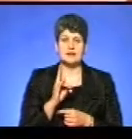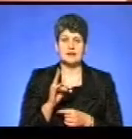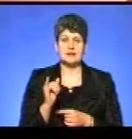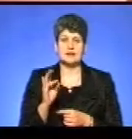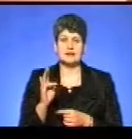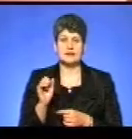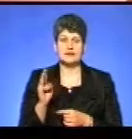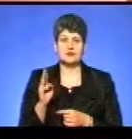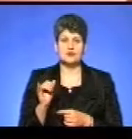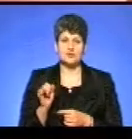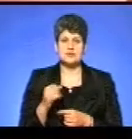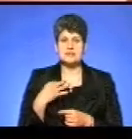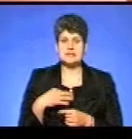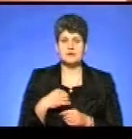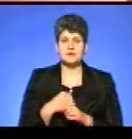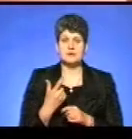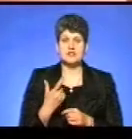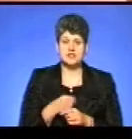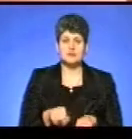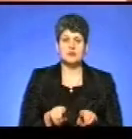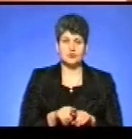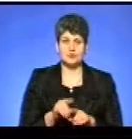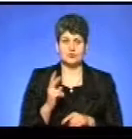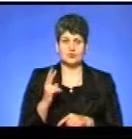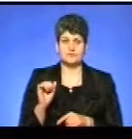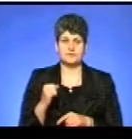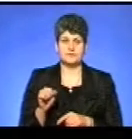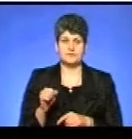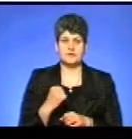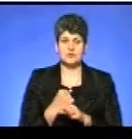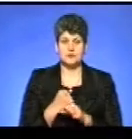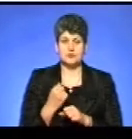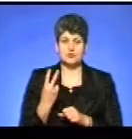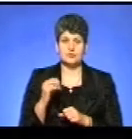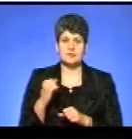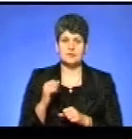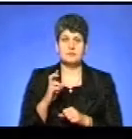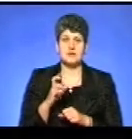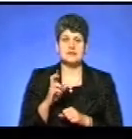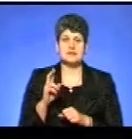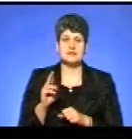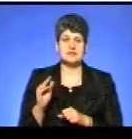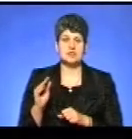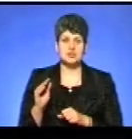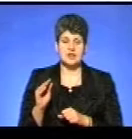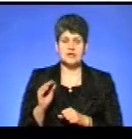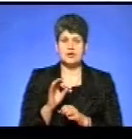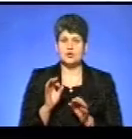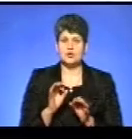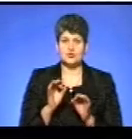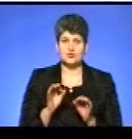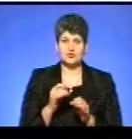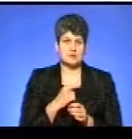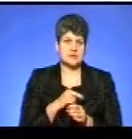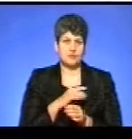Кінащук, синові якої робили щеплення того ж дня. Зробили 2 серпня БЦЖ, нічого, ніякого